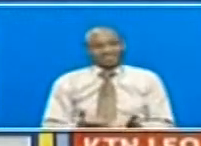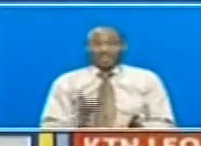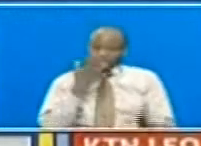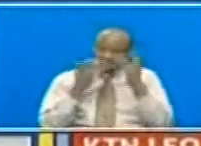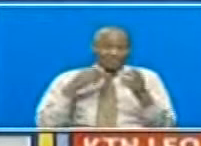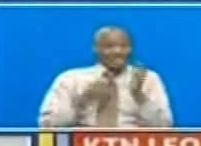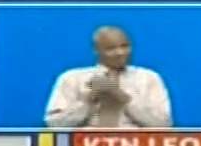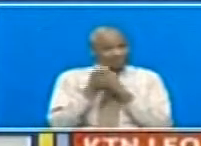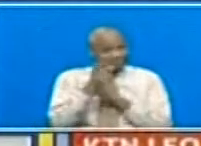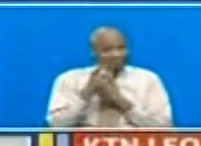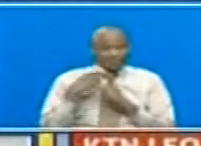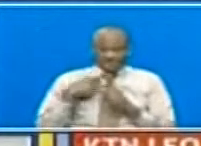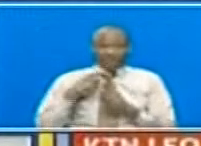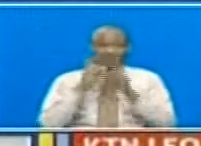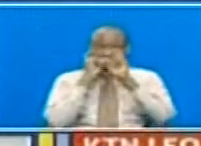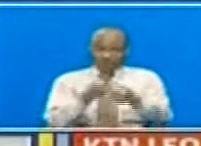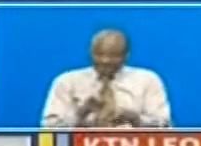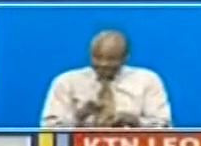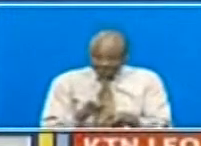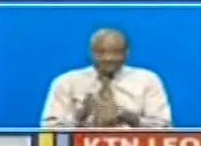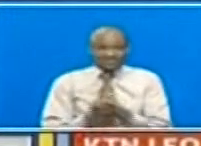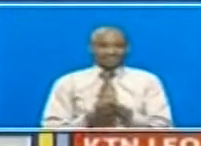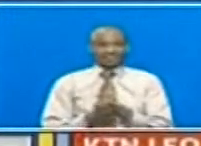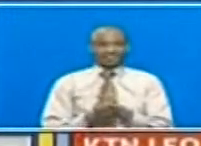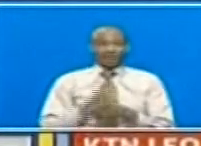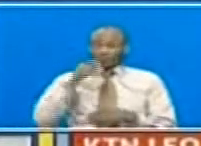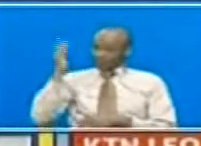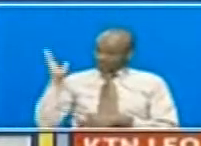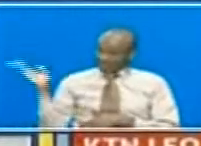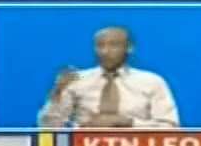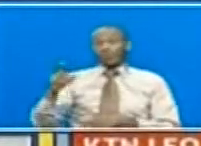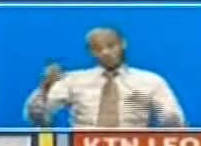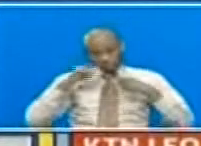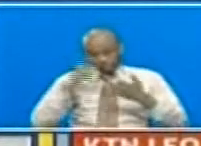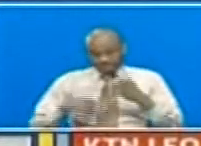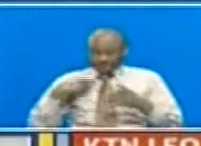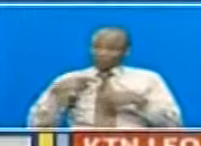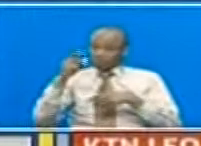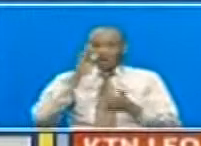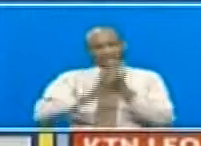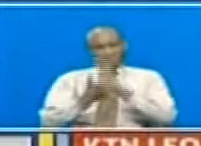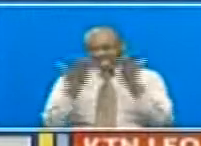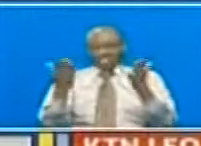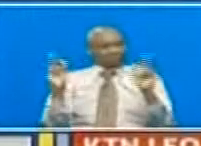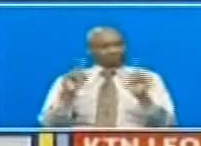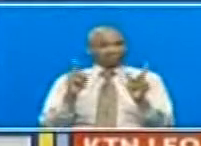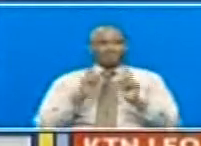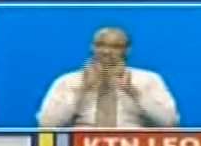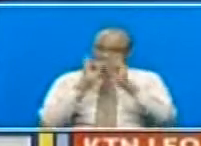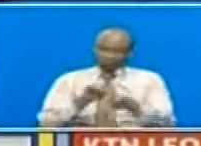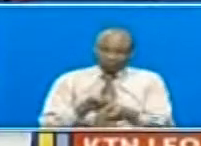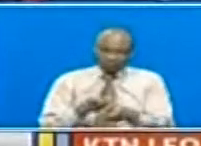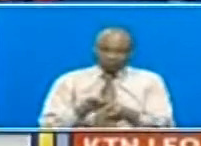nikimalizie hii ni zawadi ambayo tumeleta. Unajua sisi katika tulikotoka ni kwamba ukienda mahali kweli mkono mtupu. Alafu tunaambiwa chanda